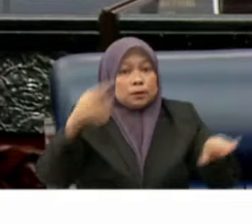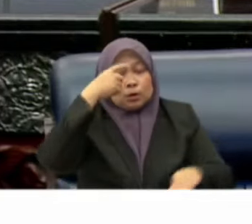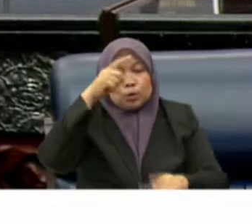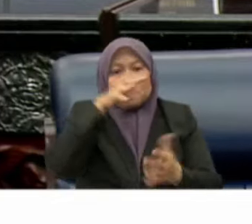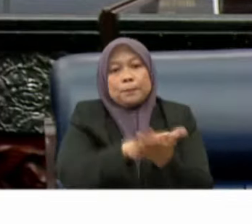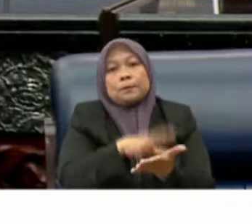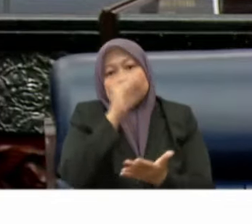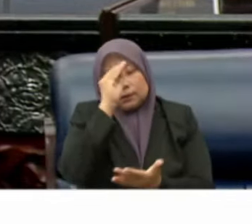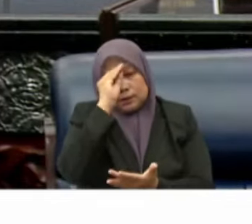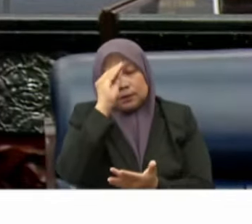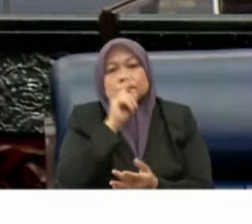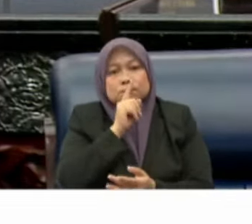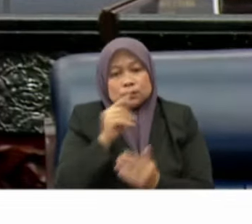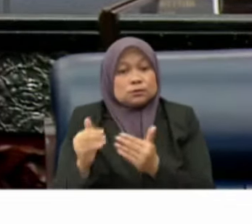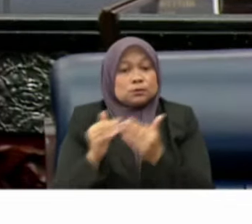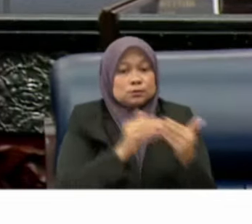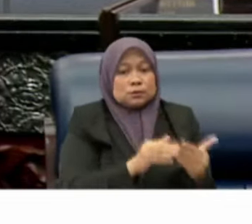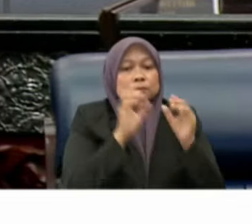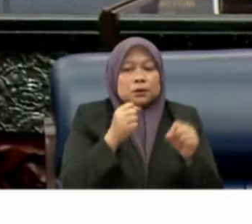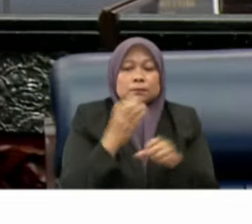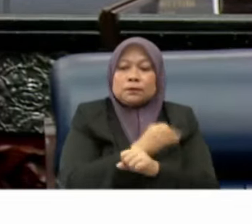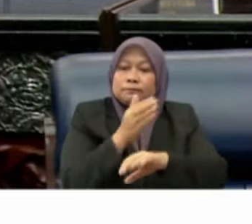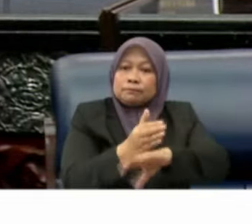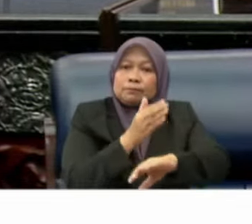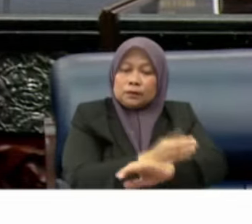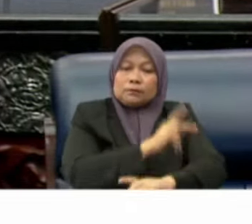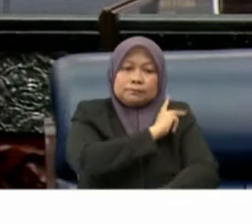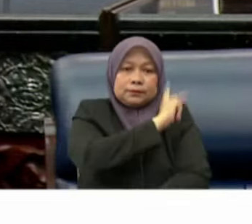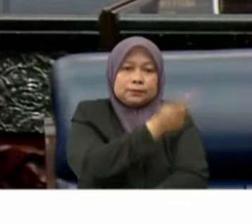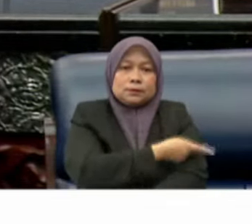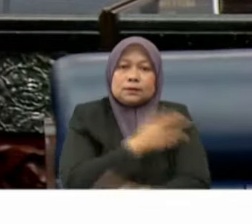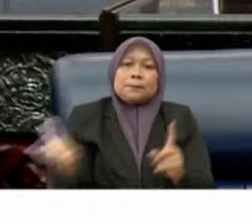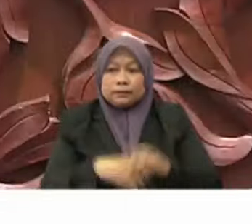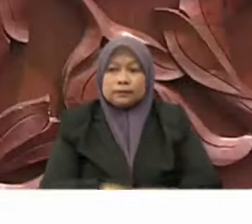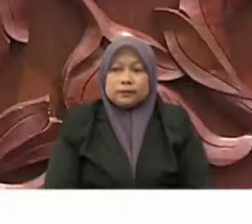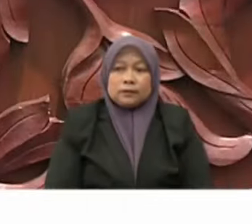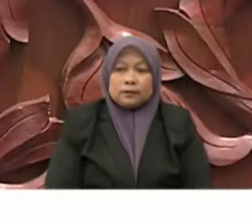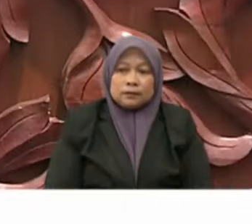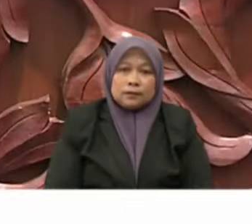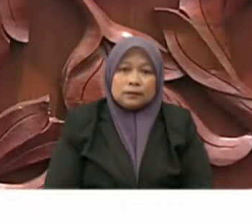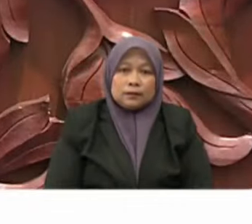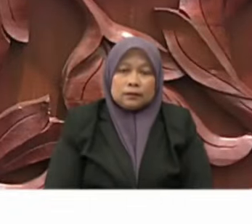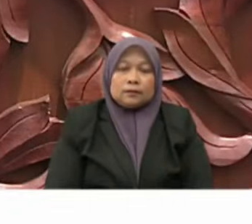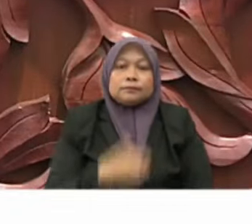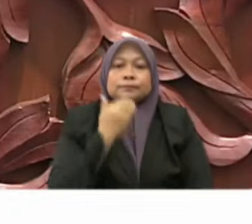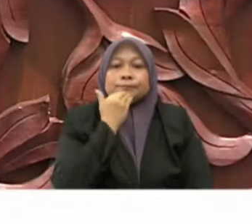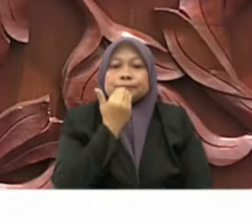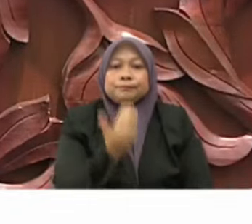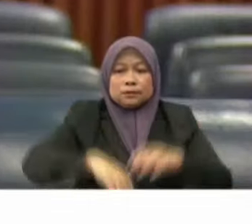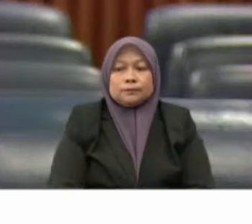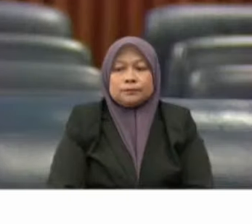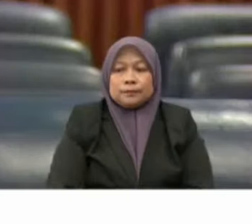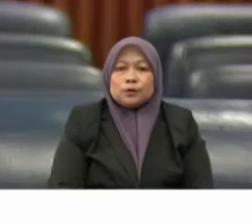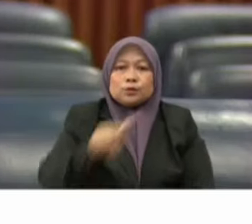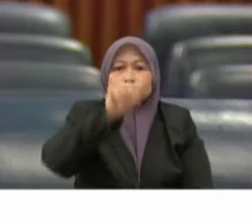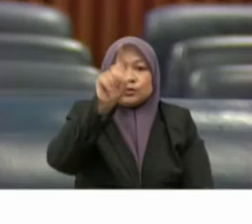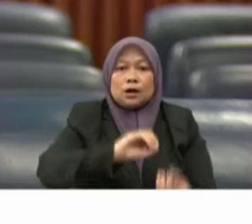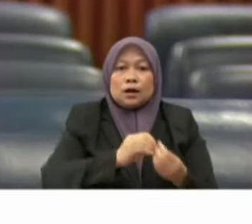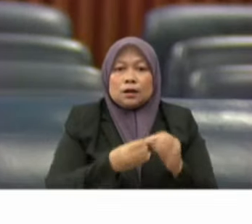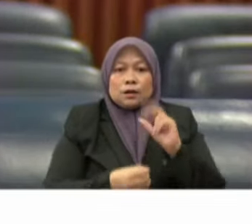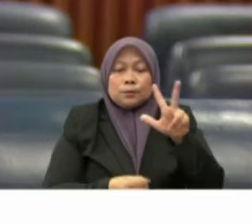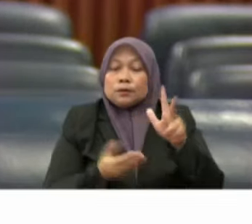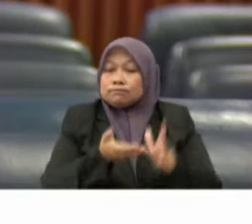pembelajaran ini seterusnya membantu meningkatkan penguasaan dan pencapaian mereka Terima kasih beliau menjawab soal dan